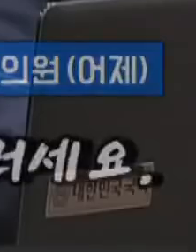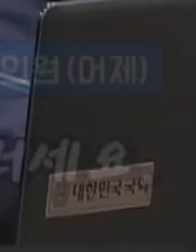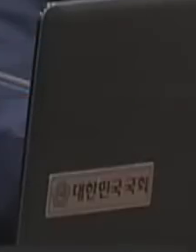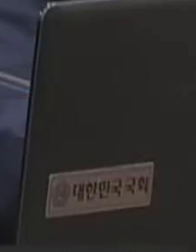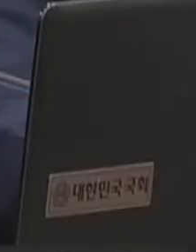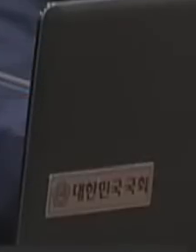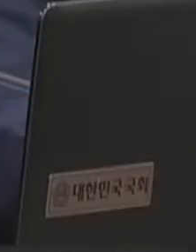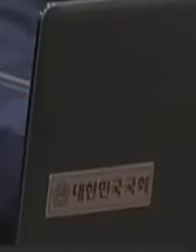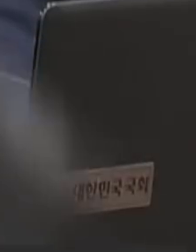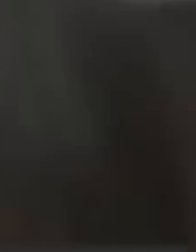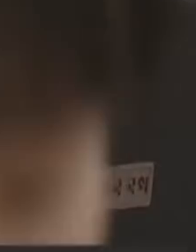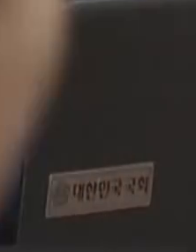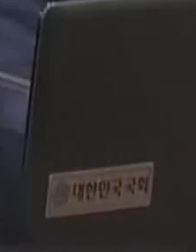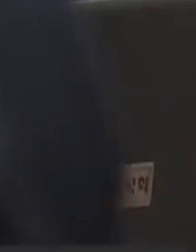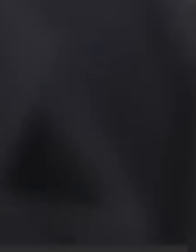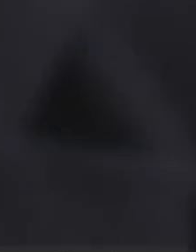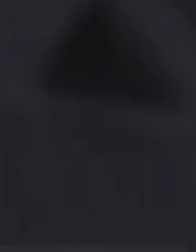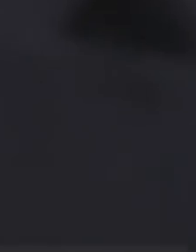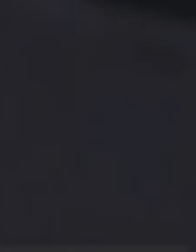실제 그러세요